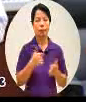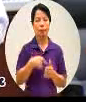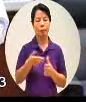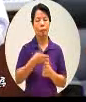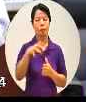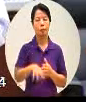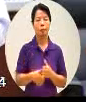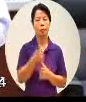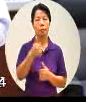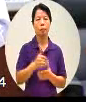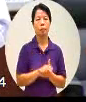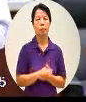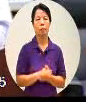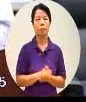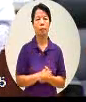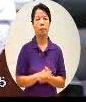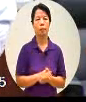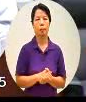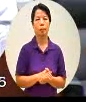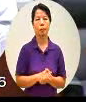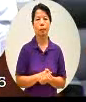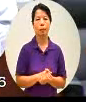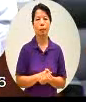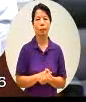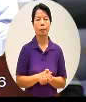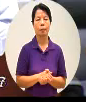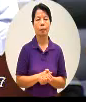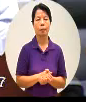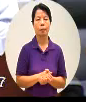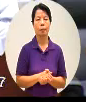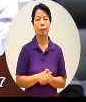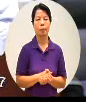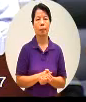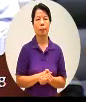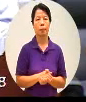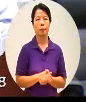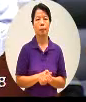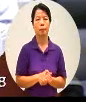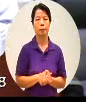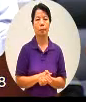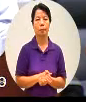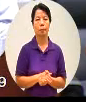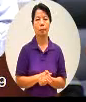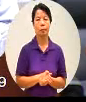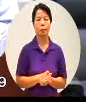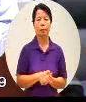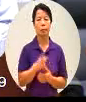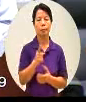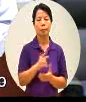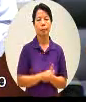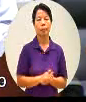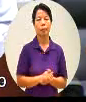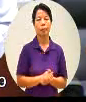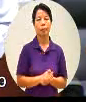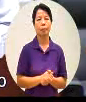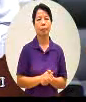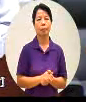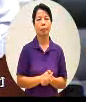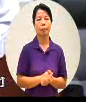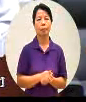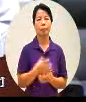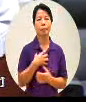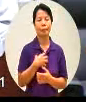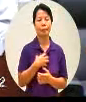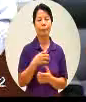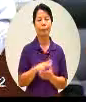长，教育局长对，哦， 局长， 来， 来行政局， 你较委屈嘞啦，含我徛一个，因为我